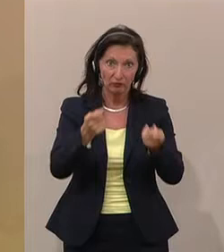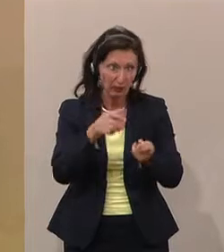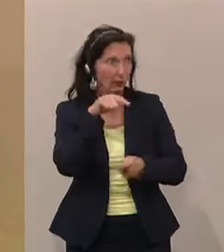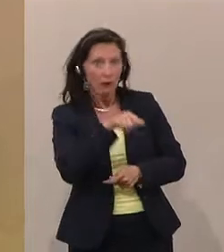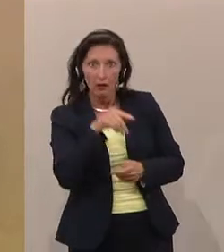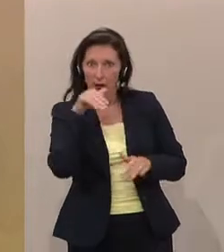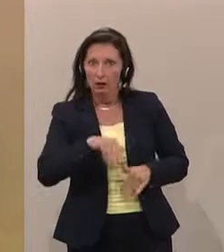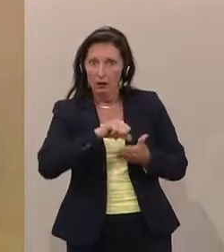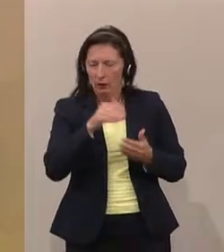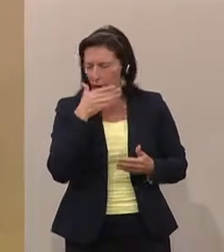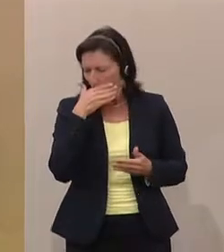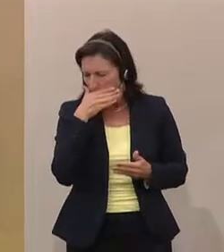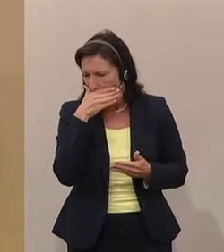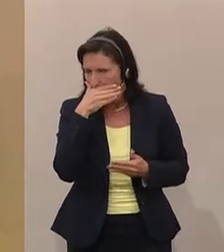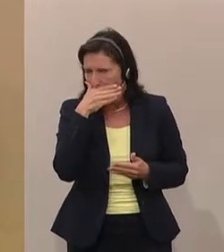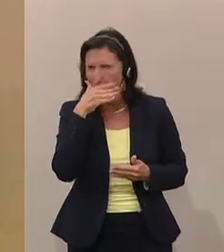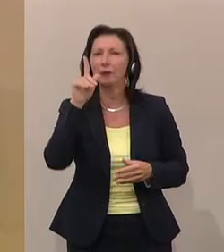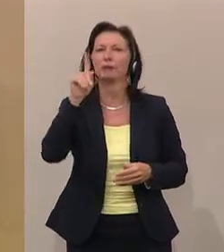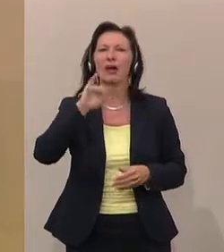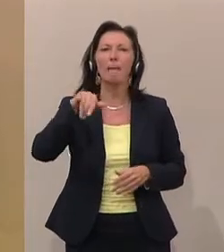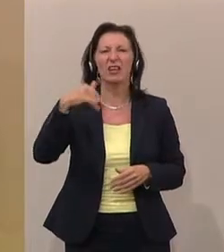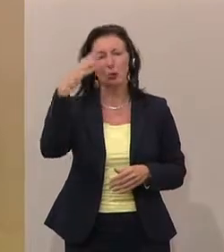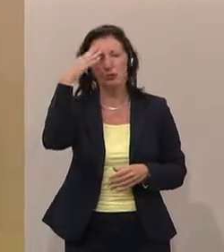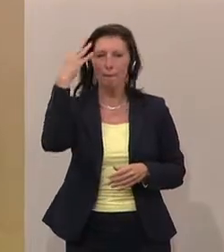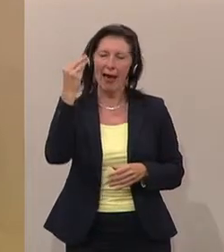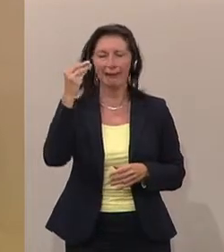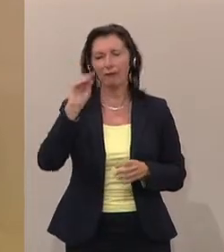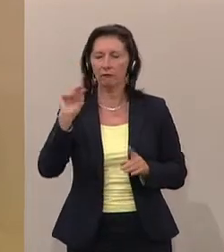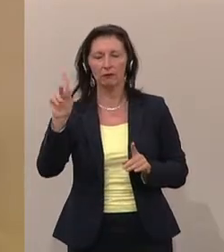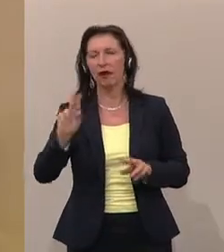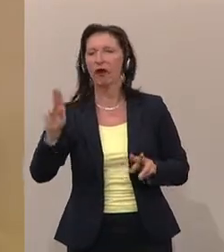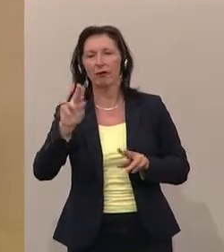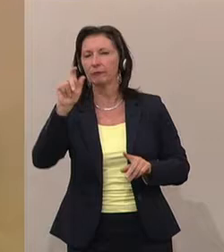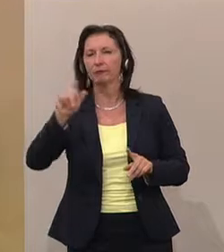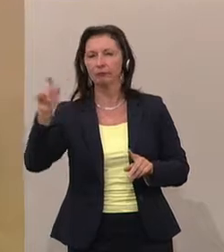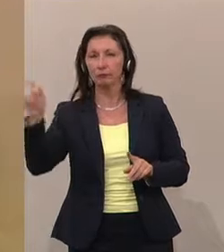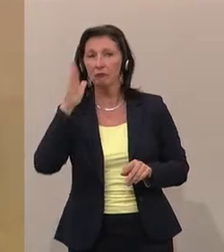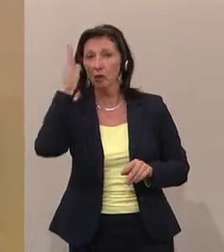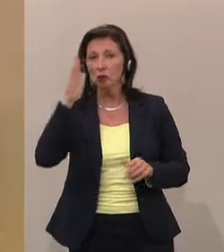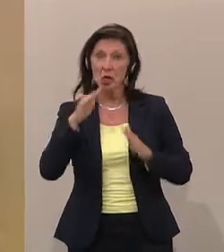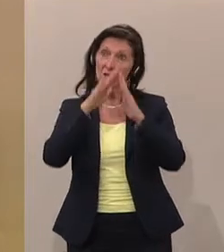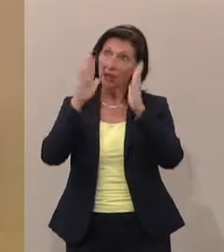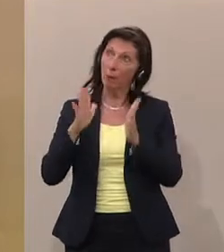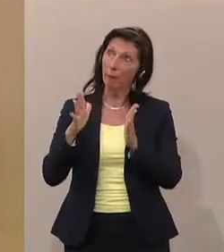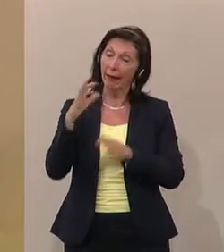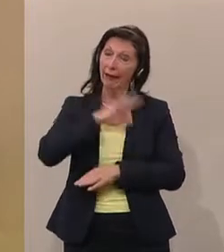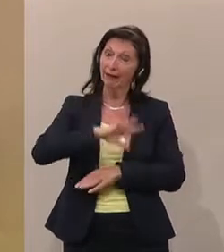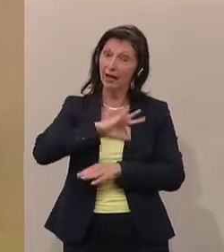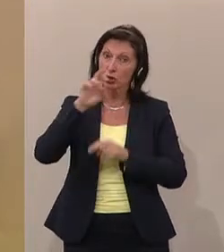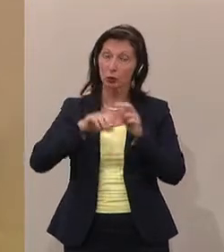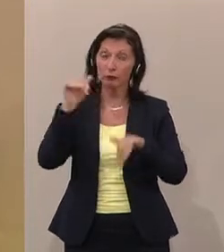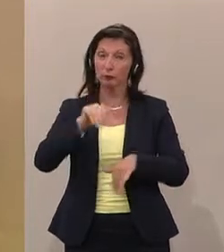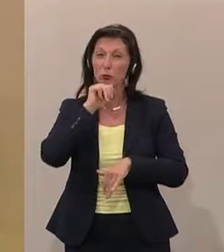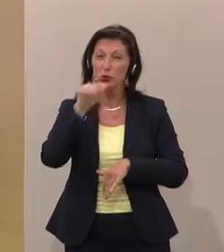zahlen, aber Julius Meindl und Konsorten müssen in Zukunft keine Immobilienertragssteuer zahlen, weil sie nämlich ein Schlupfloch,